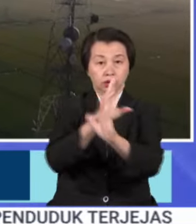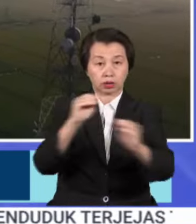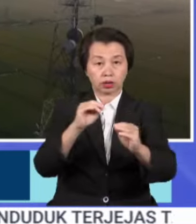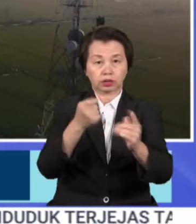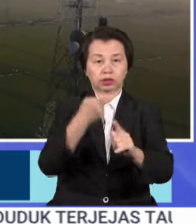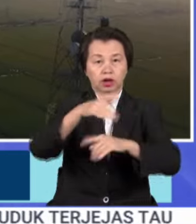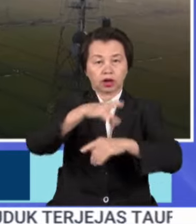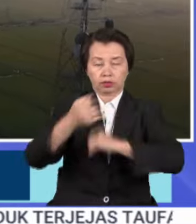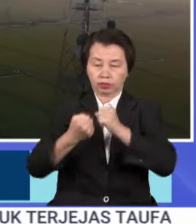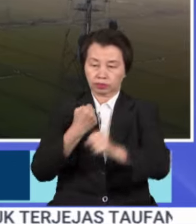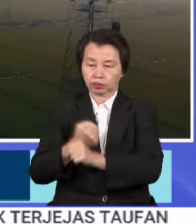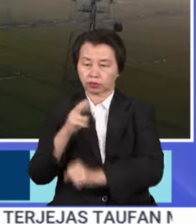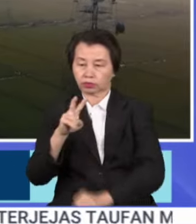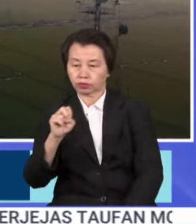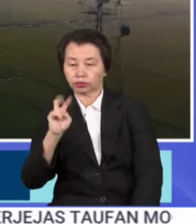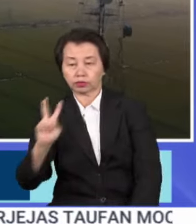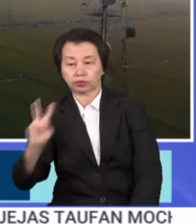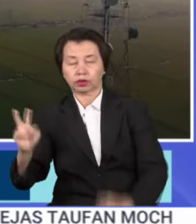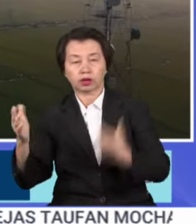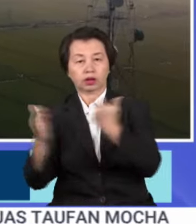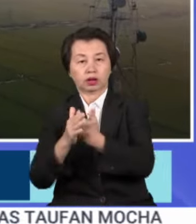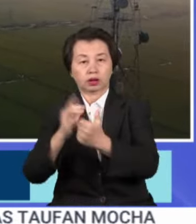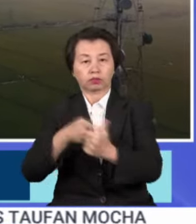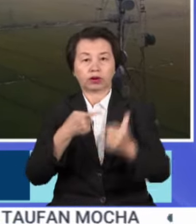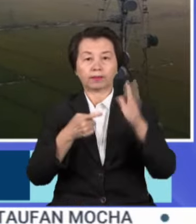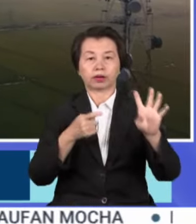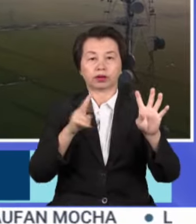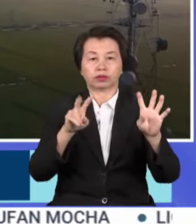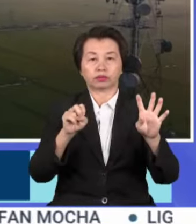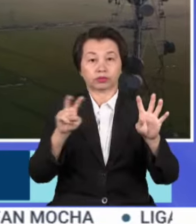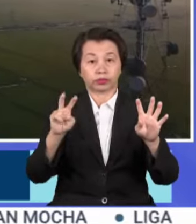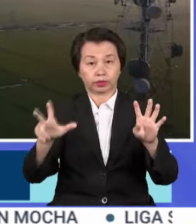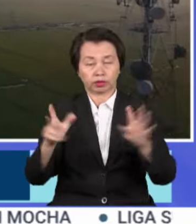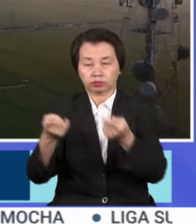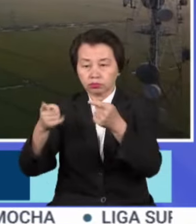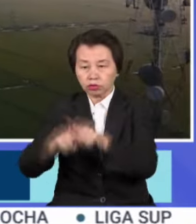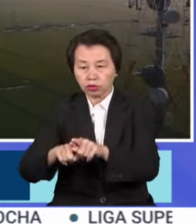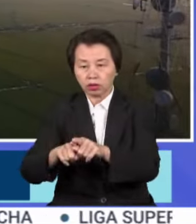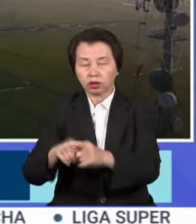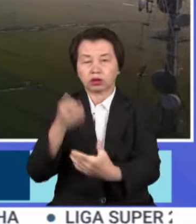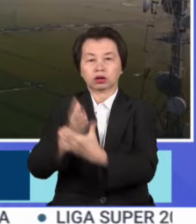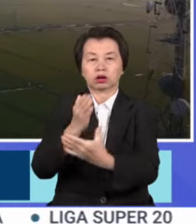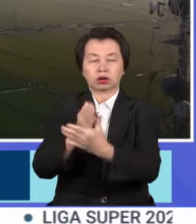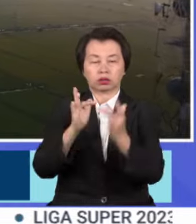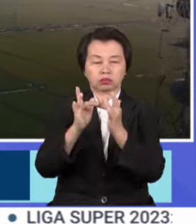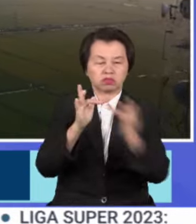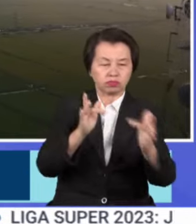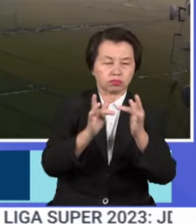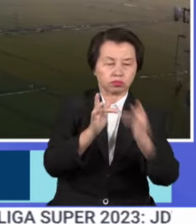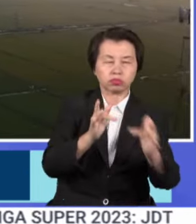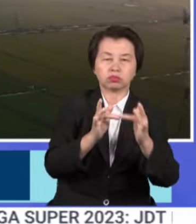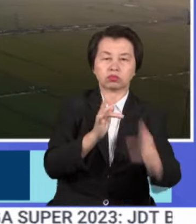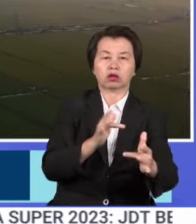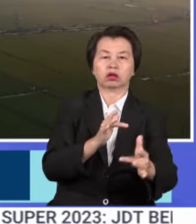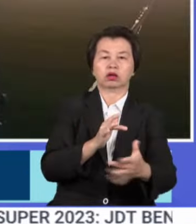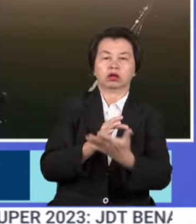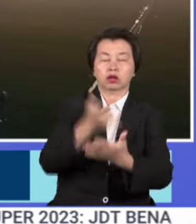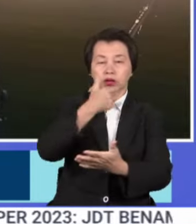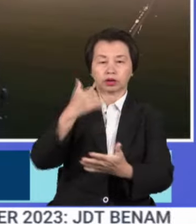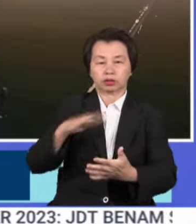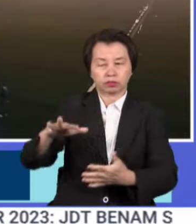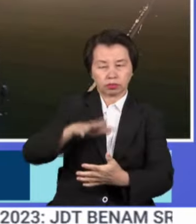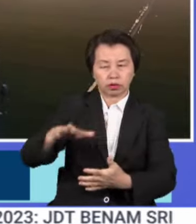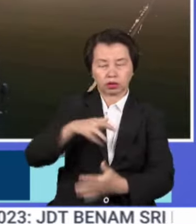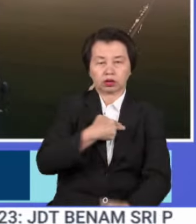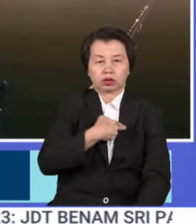dari awal tahun 2022 hingga April tahun ini. Kejadian itu mengakibatkan gangguan kepada perkhidmatan komunikasi dan